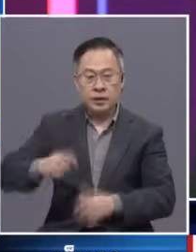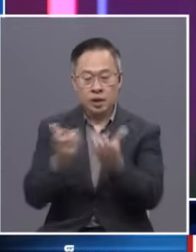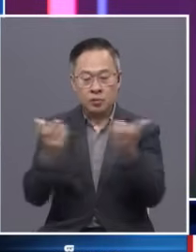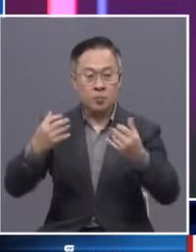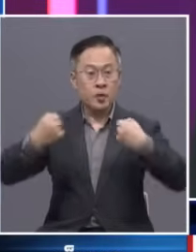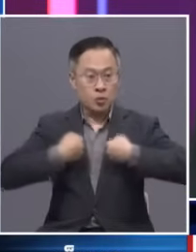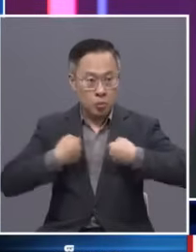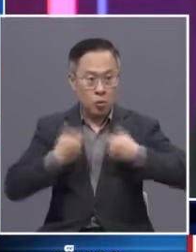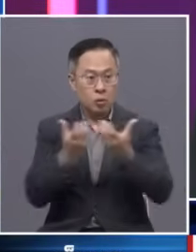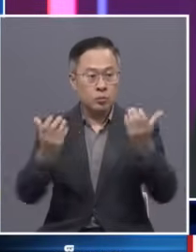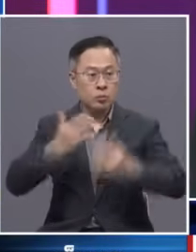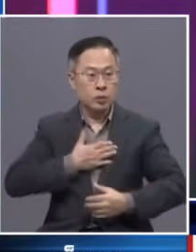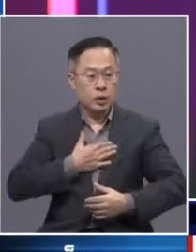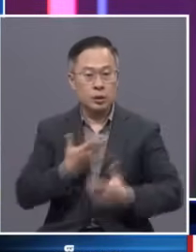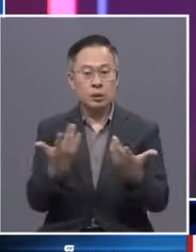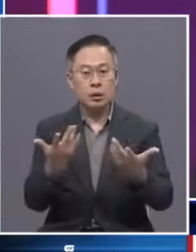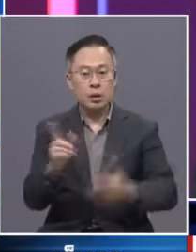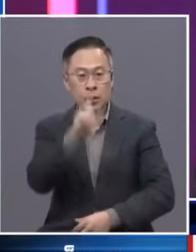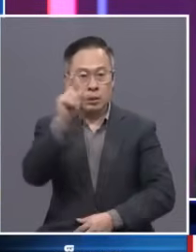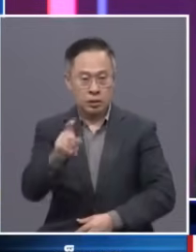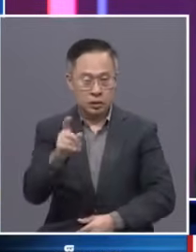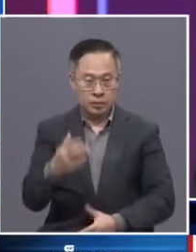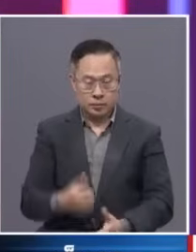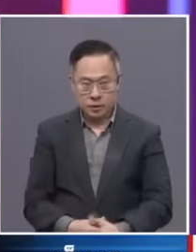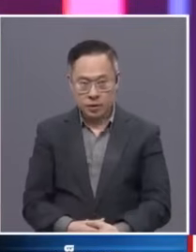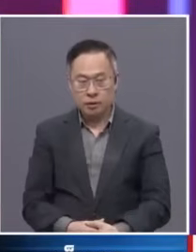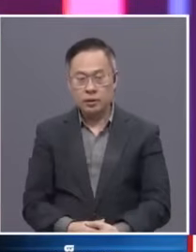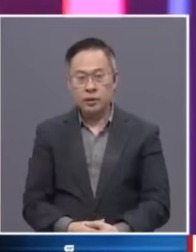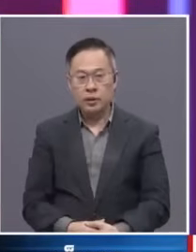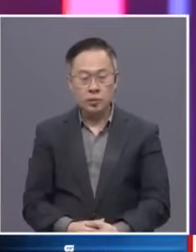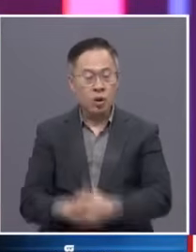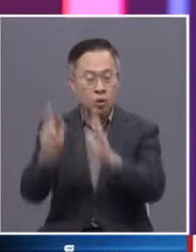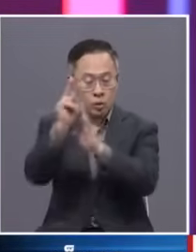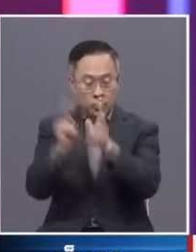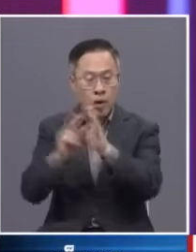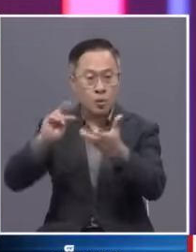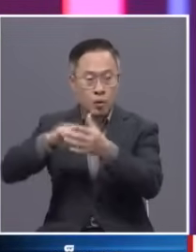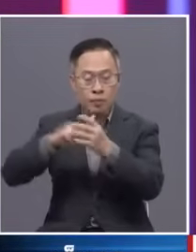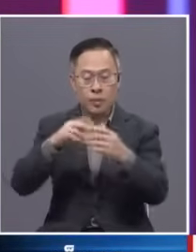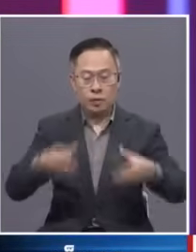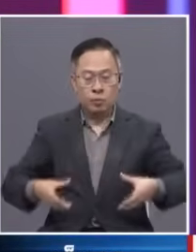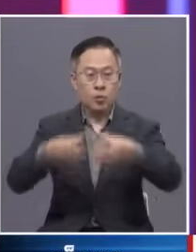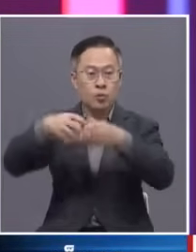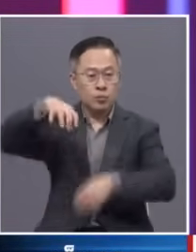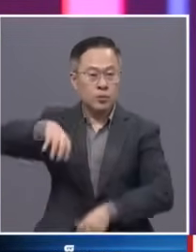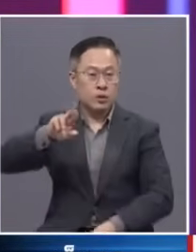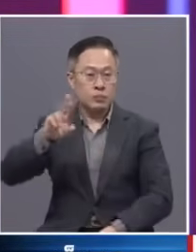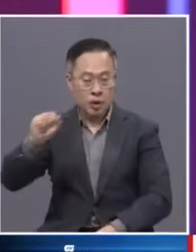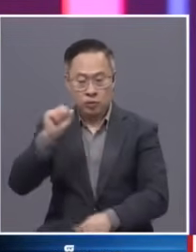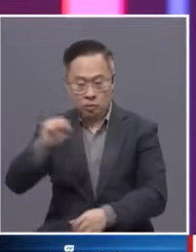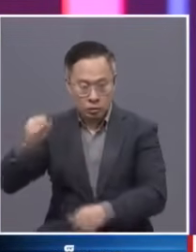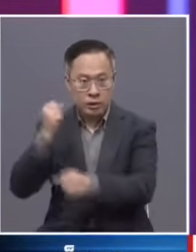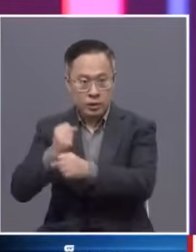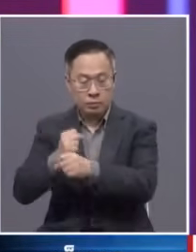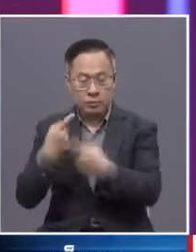นี่ฮะแล้วทีนี้ก็มีการถามคุณปิยบุตรต่อนะถามว่าคิดว่าการแก้มาตรา112เนี่ยยังจ